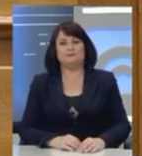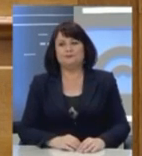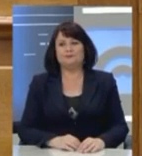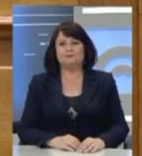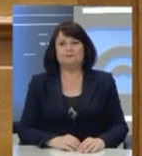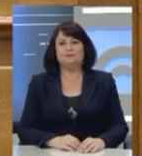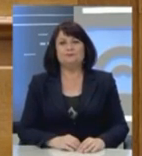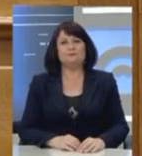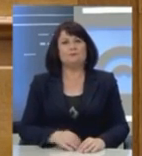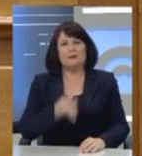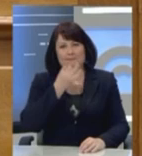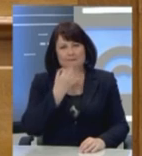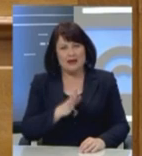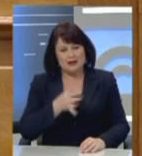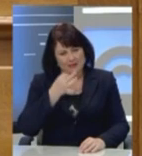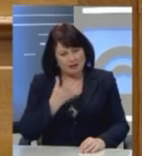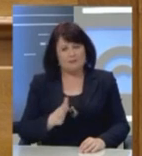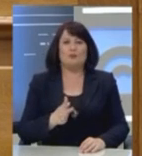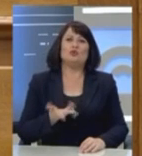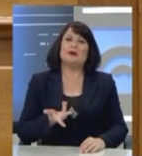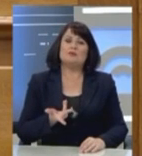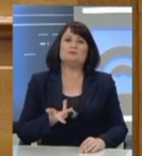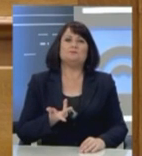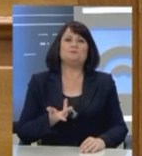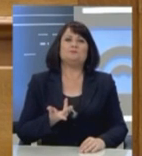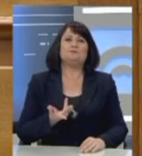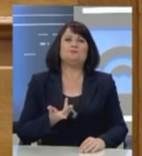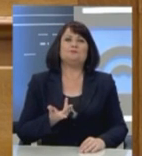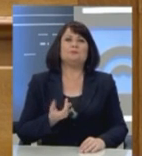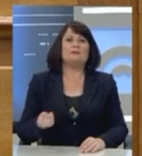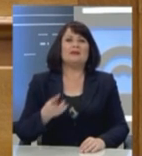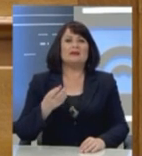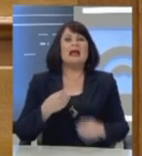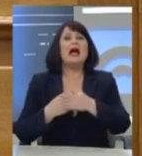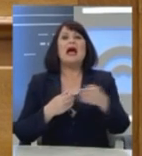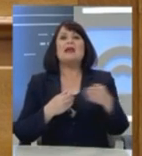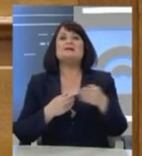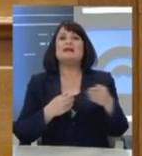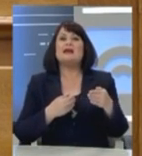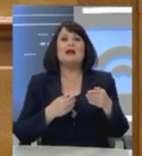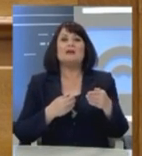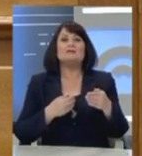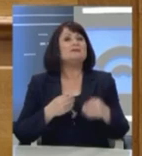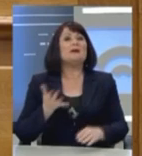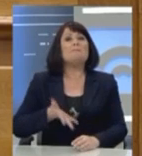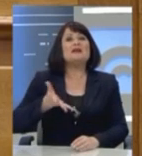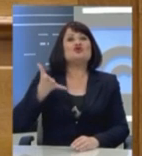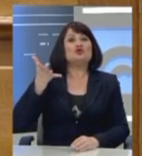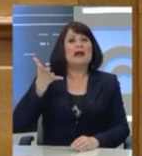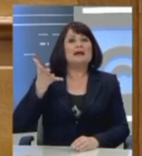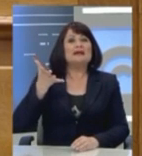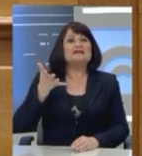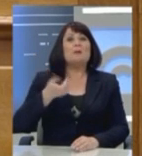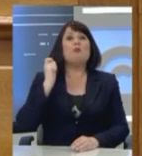Όπως αναφέρθηκα εισαγωγικά, για την παράταξη της αριστεράς ο Κωνσταντίνος Μητσοτάκης υπήρξε πάντοτε ένας